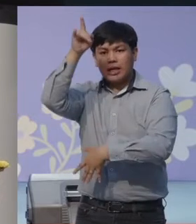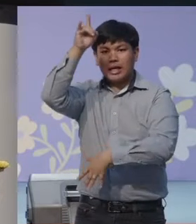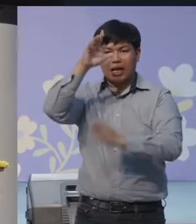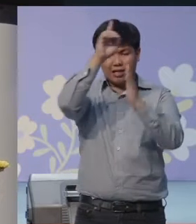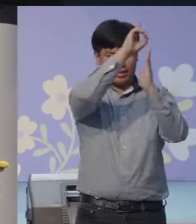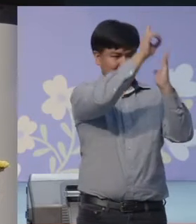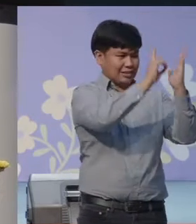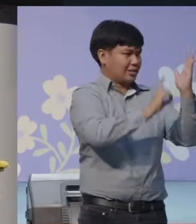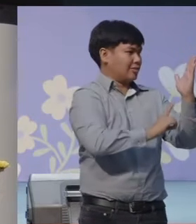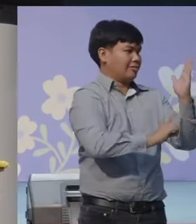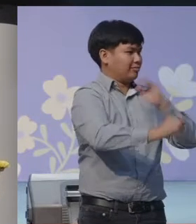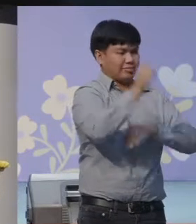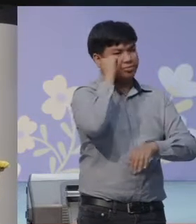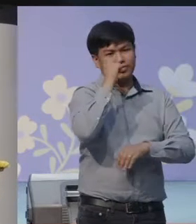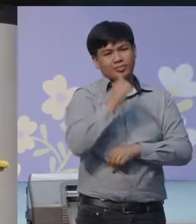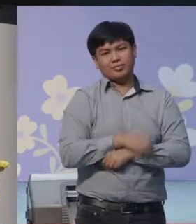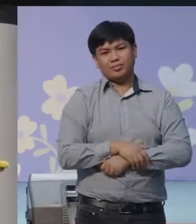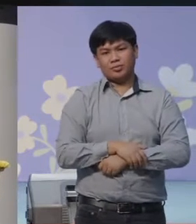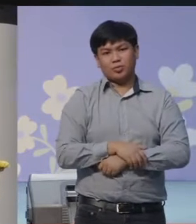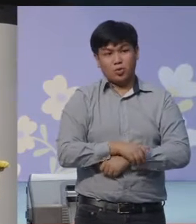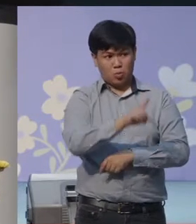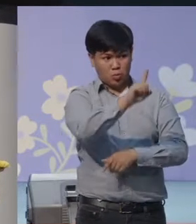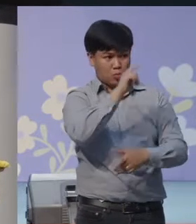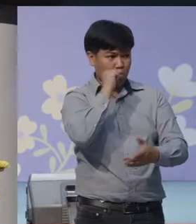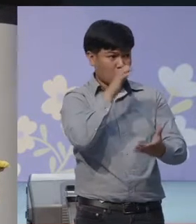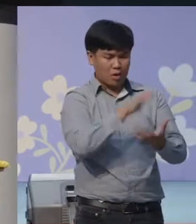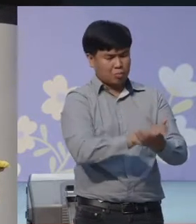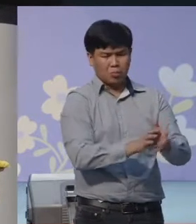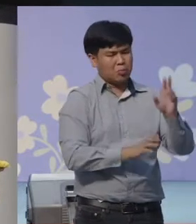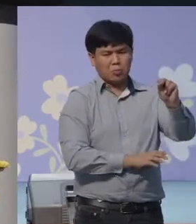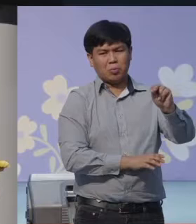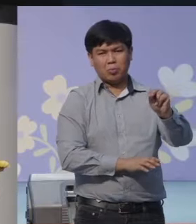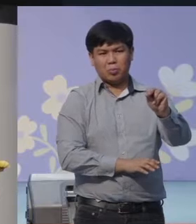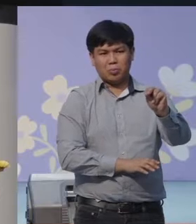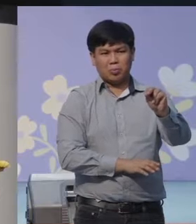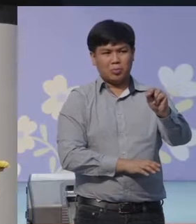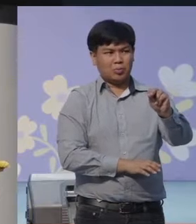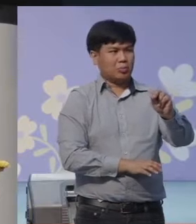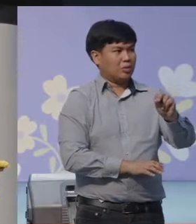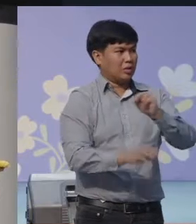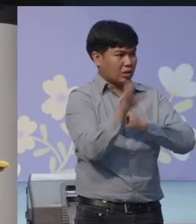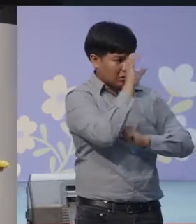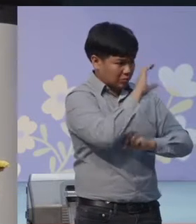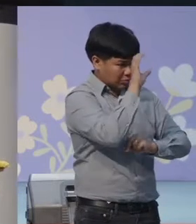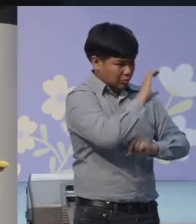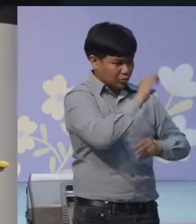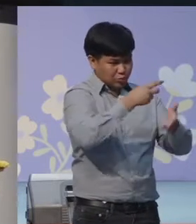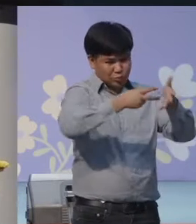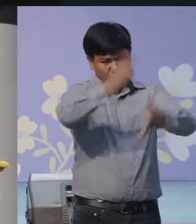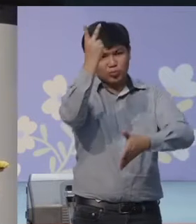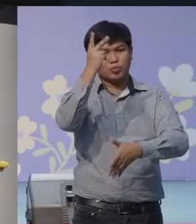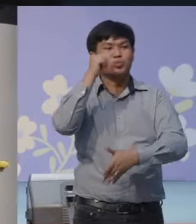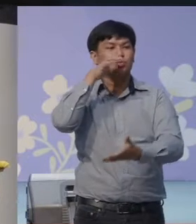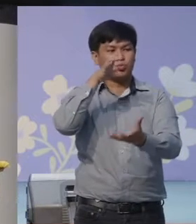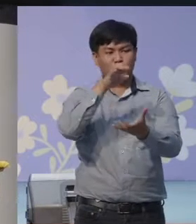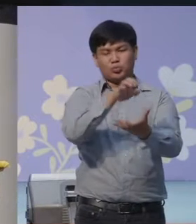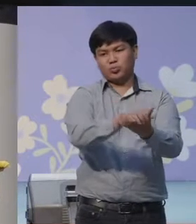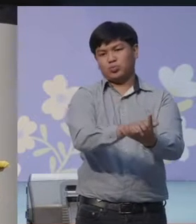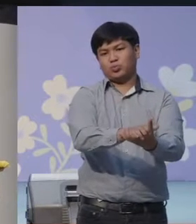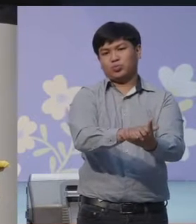sa disenyo ng Panginoon. Hindi siya sumunod at nagkaroon pa siya ng isang